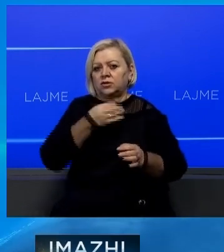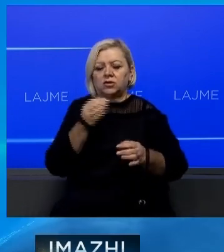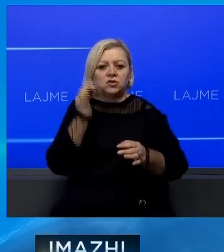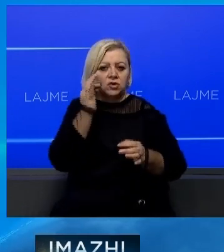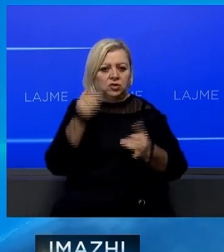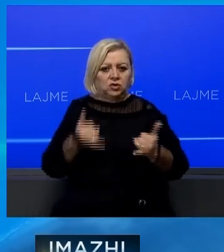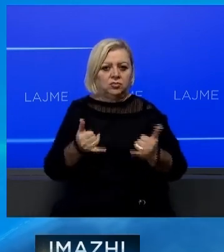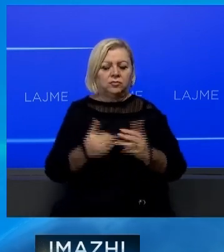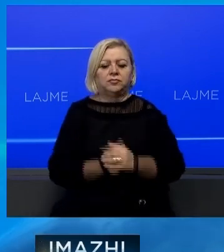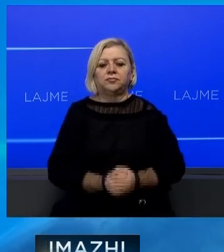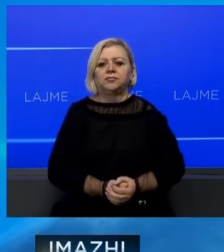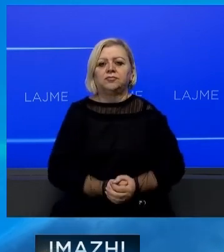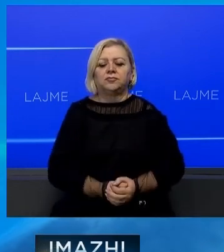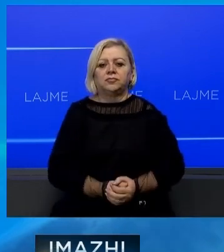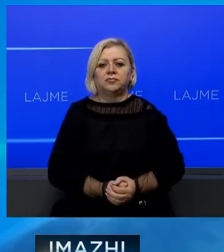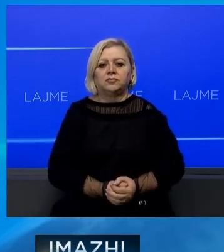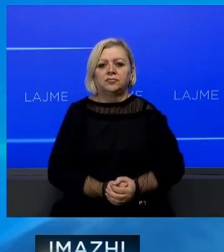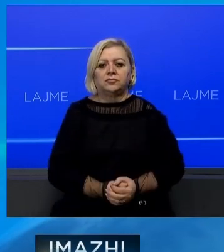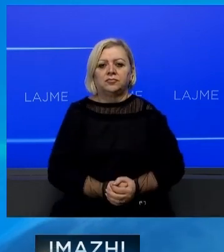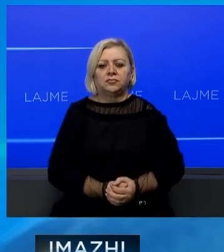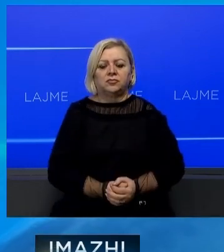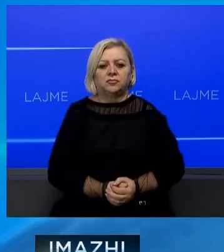ditës.